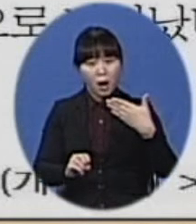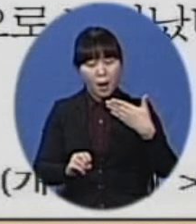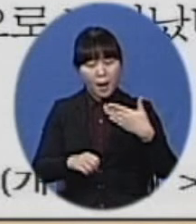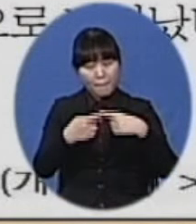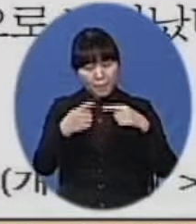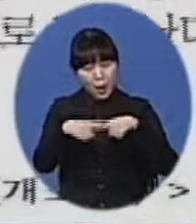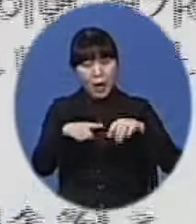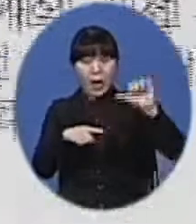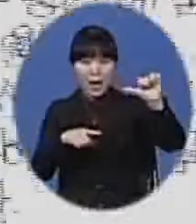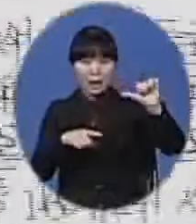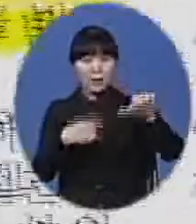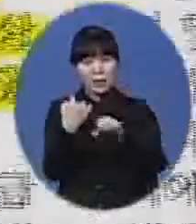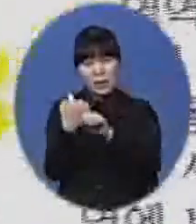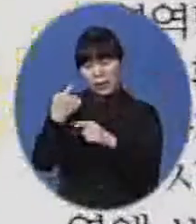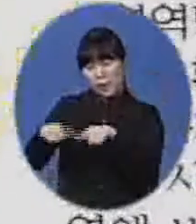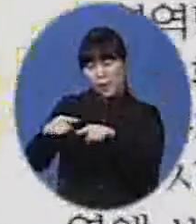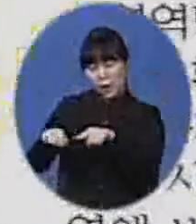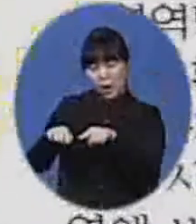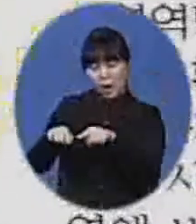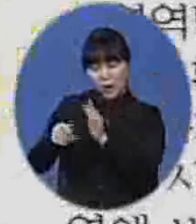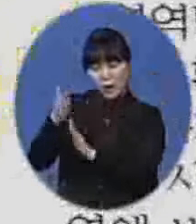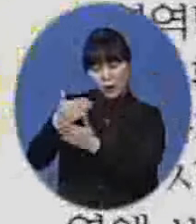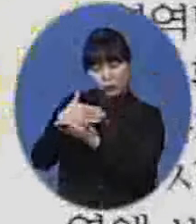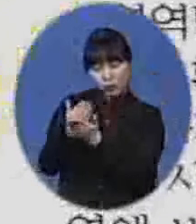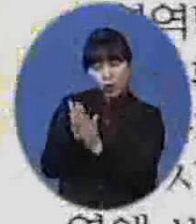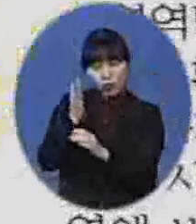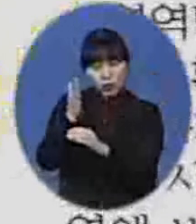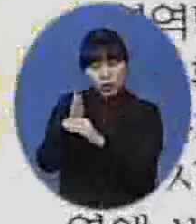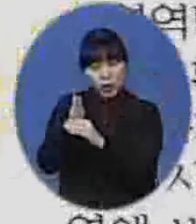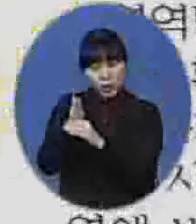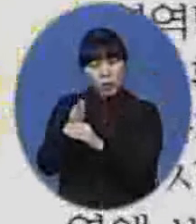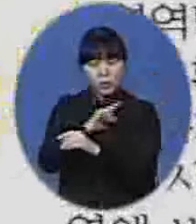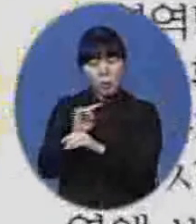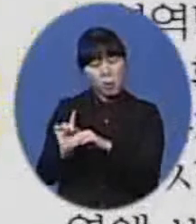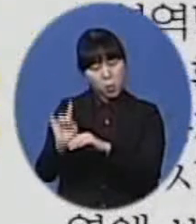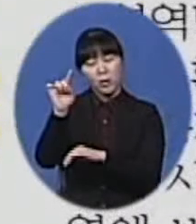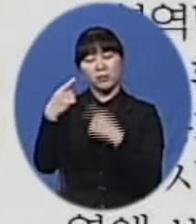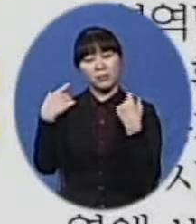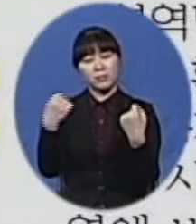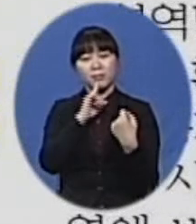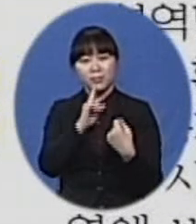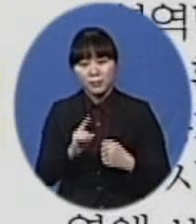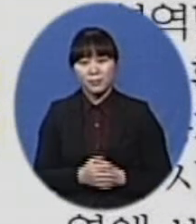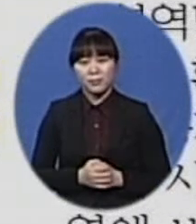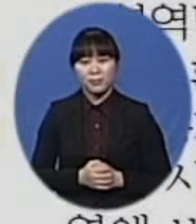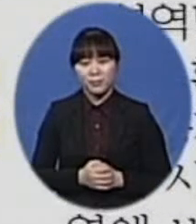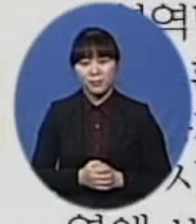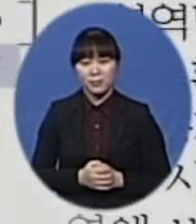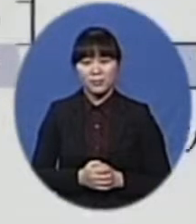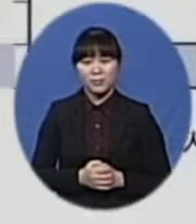A등급으로 평가돼 지난해 평가 대상 시설 유형 중 시설 수준이 가장 높은 것으로 평가됐다는